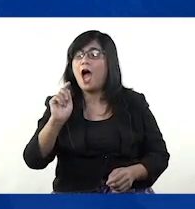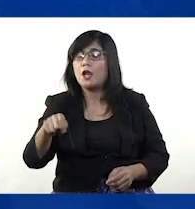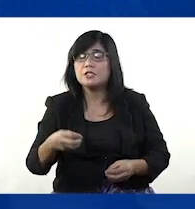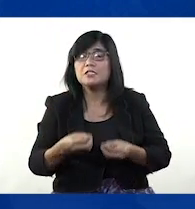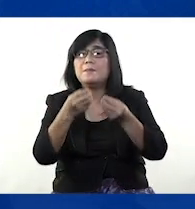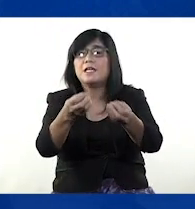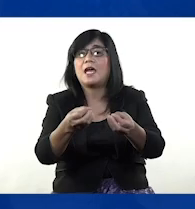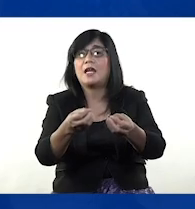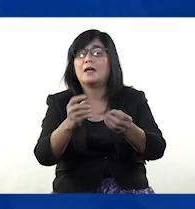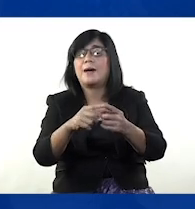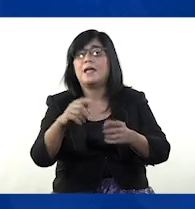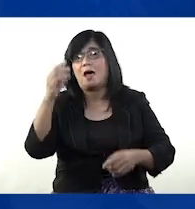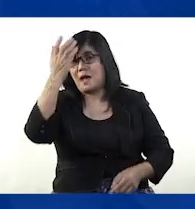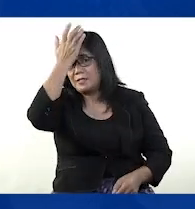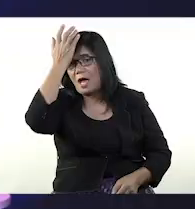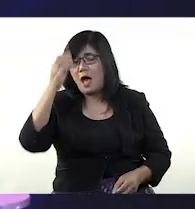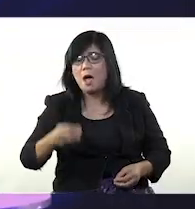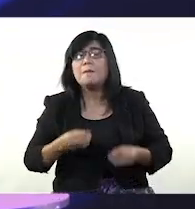Tuhan apa yang Tuhan Punya